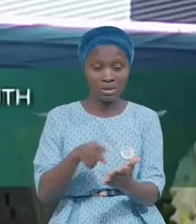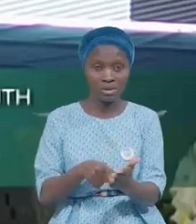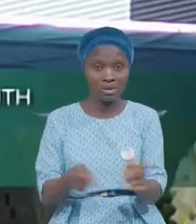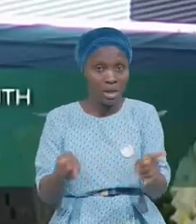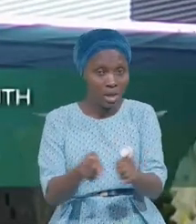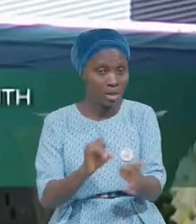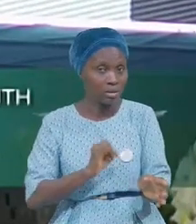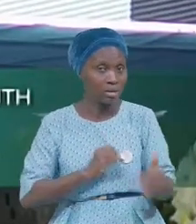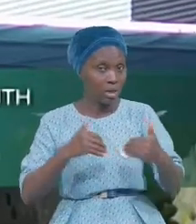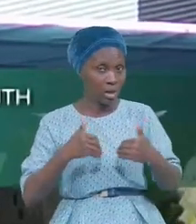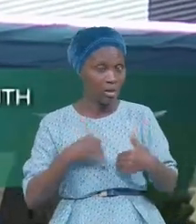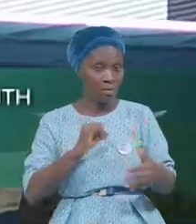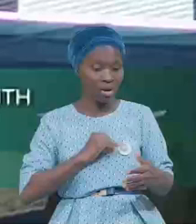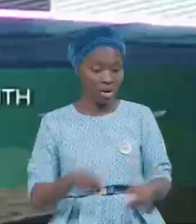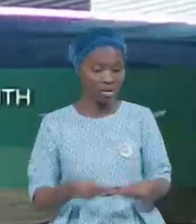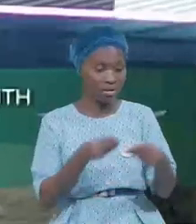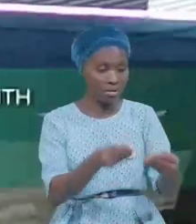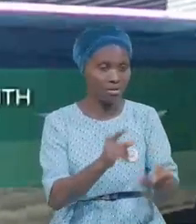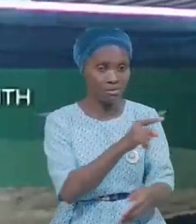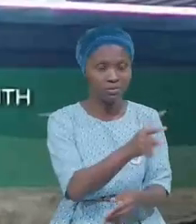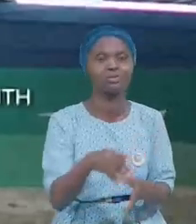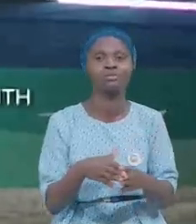je te le donne. Il y a des gens